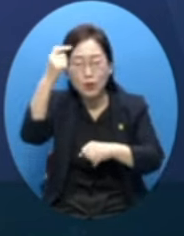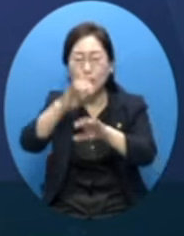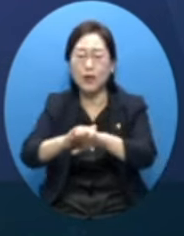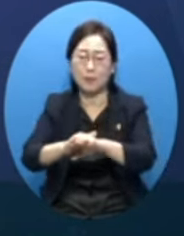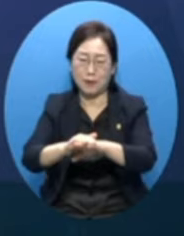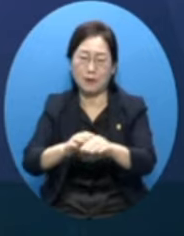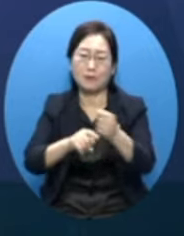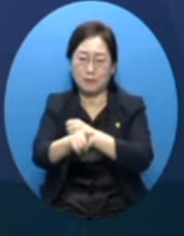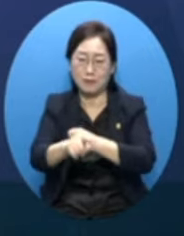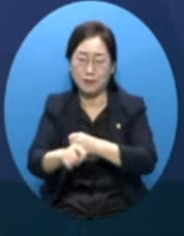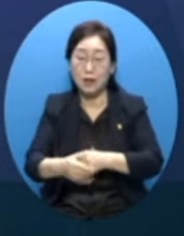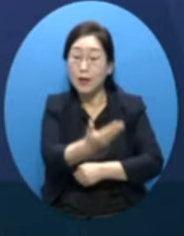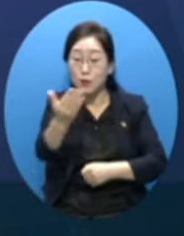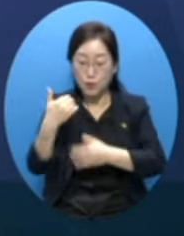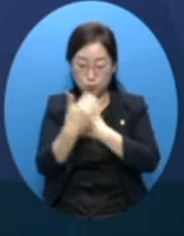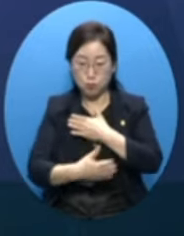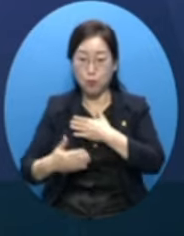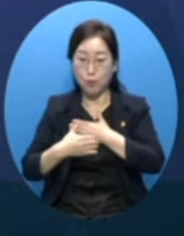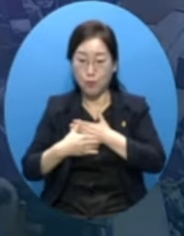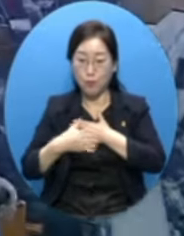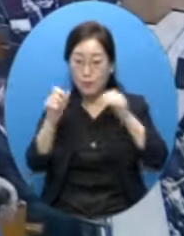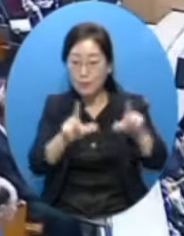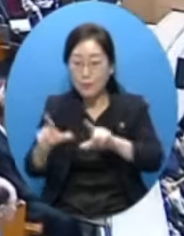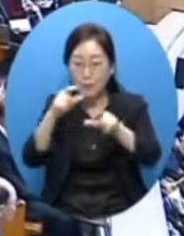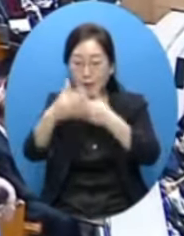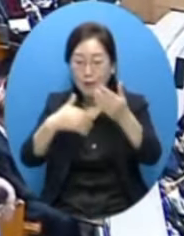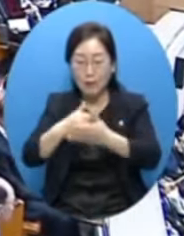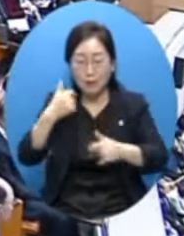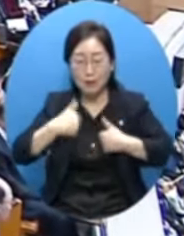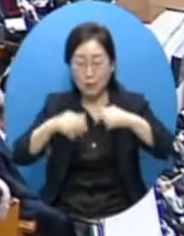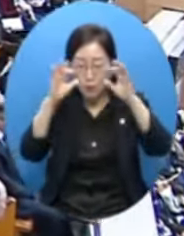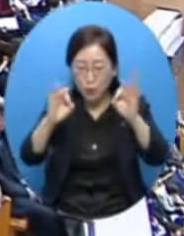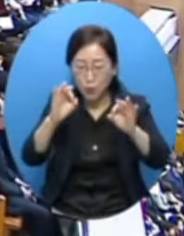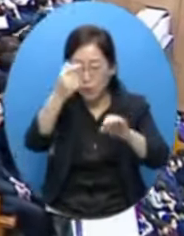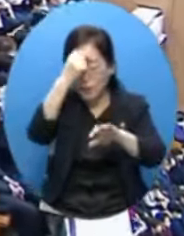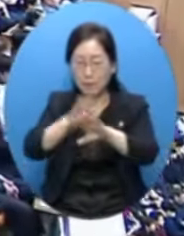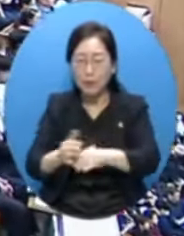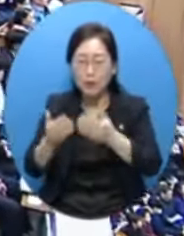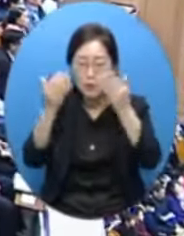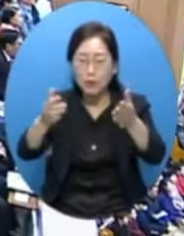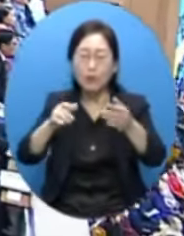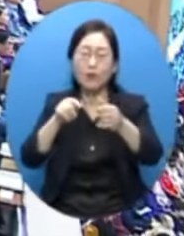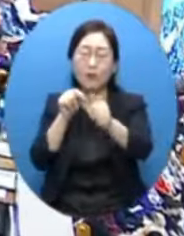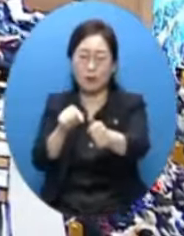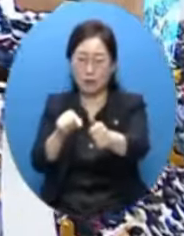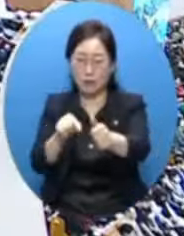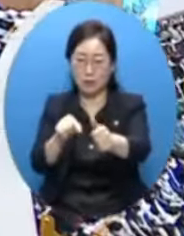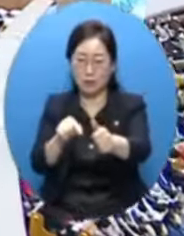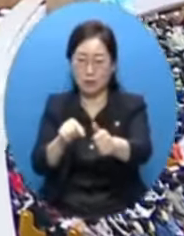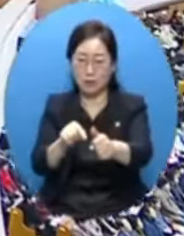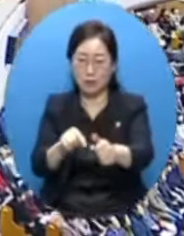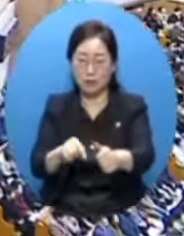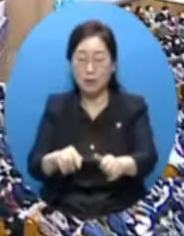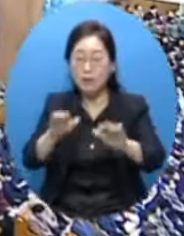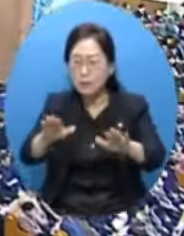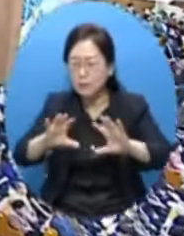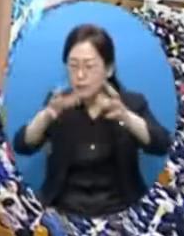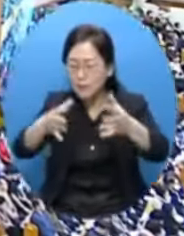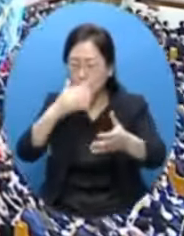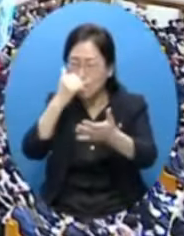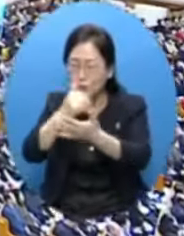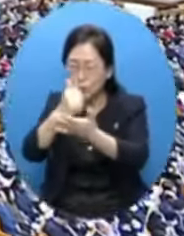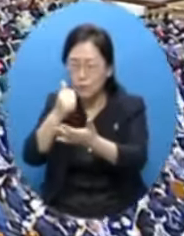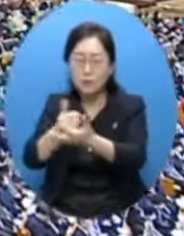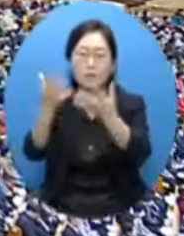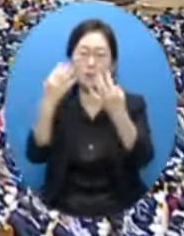몸을 너의 삶을 하나님이 기뻐하시는 예배로 드리라고 산 제물로 드리라고 성경은 말씀합니다. 이 세상에 죄악의 홍수가 만연합니다.